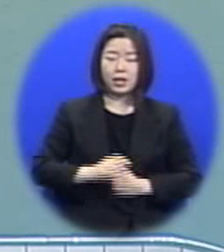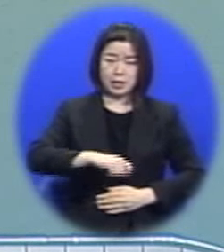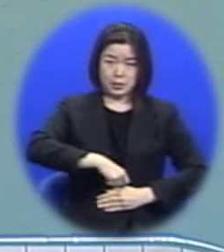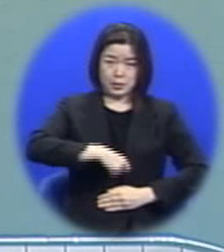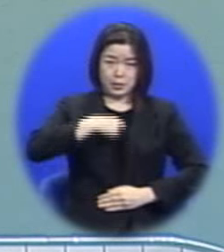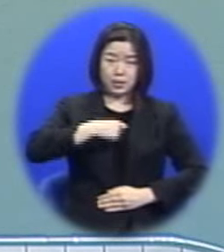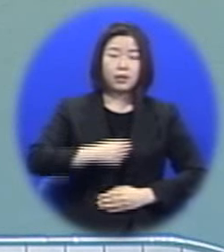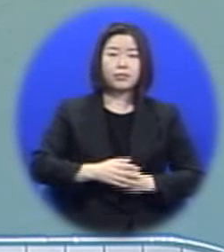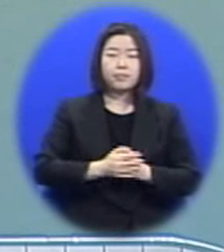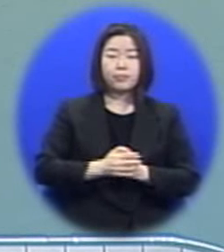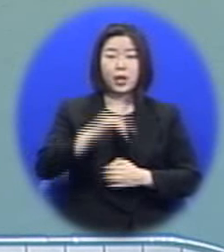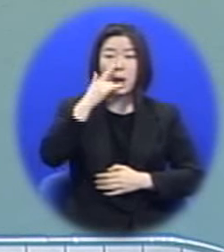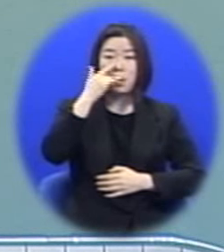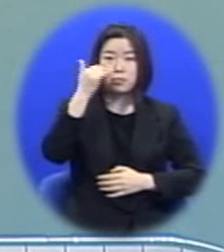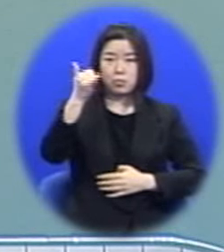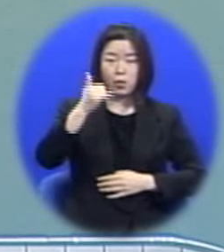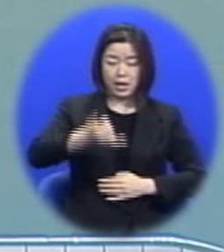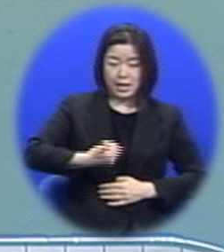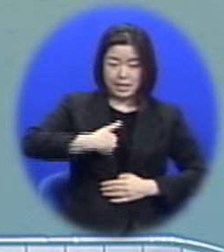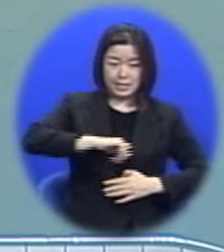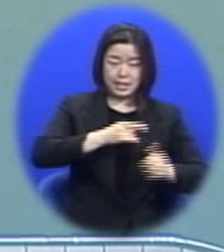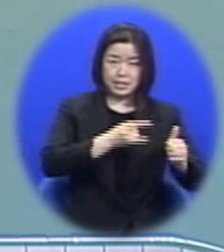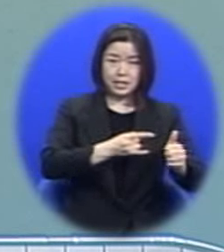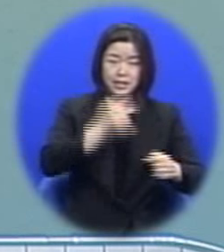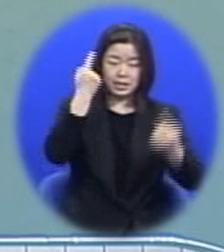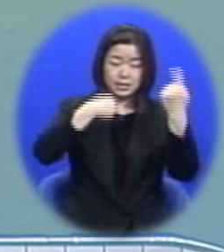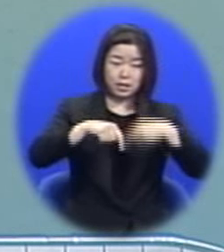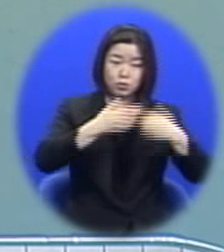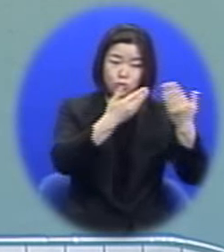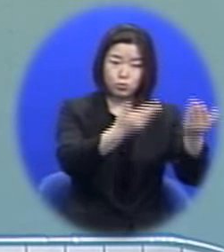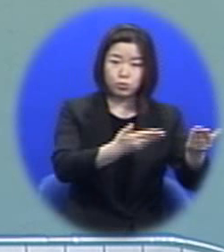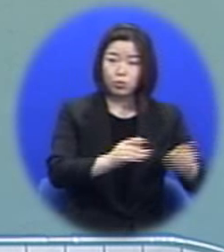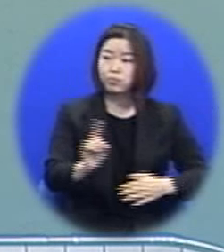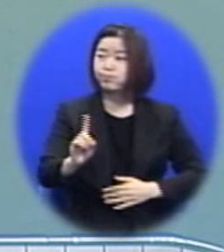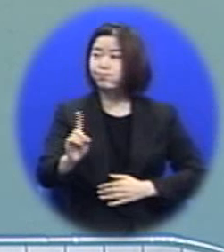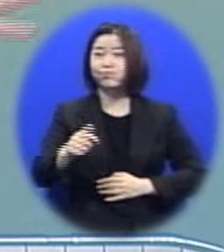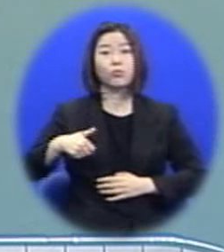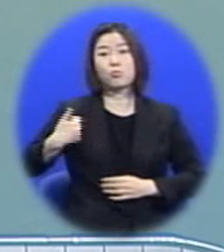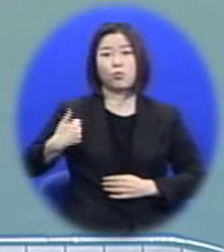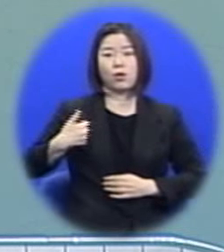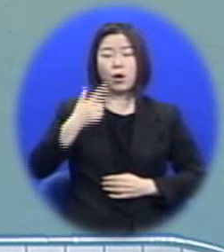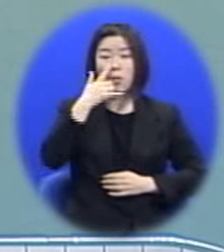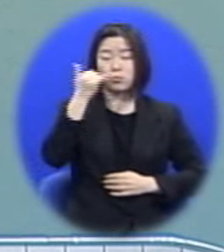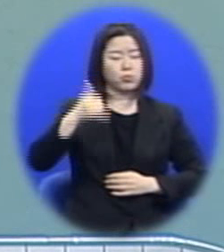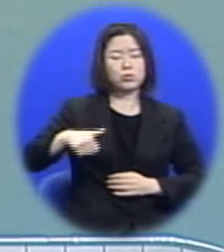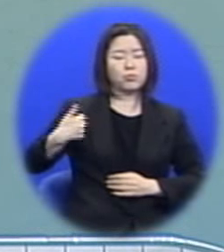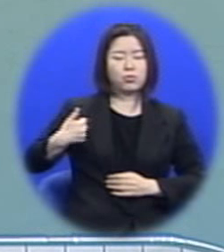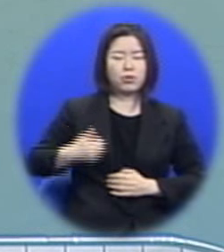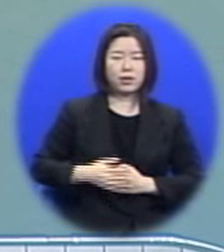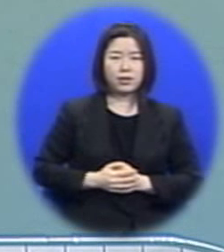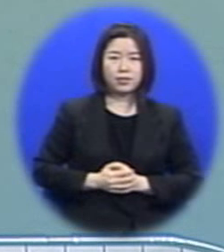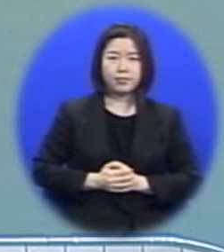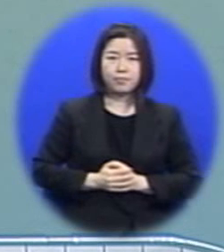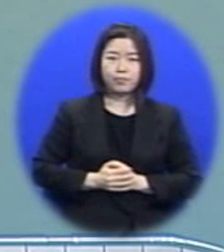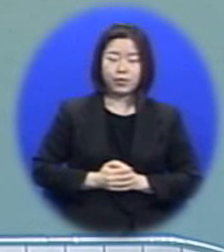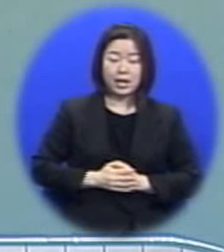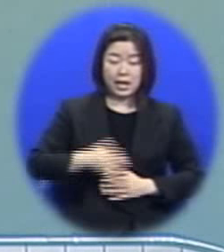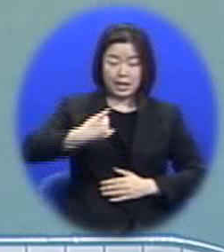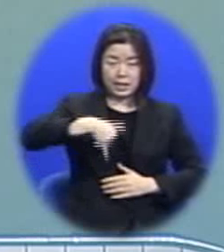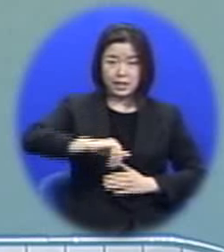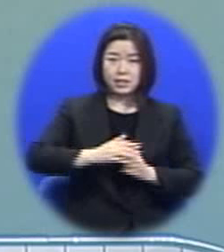솔직히 부모가 자녀에게 상처를 주고도 무슨 상처를 주었는지 부모님은 모릅니다.